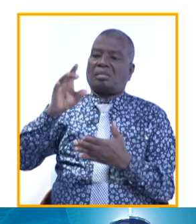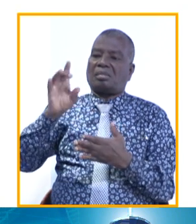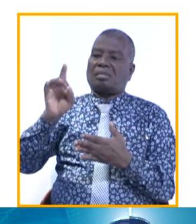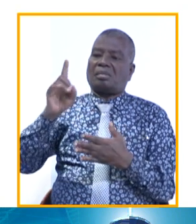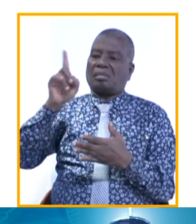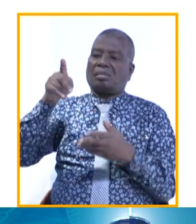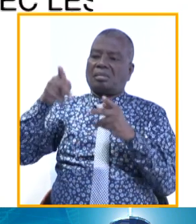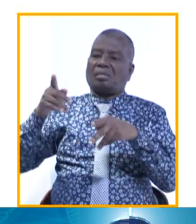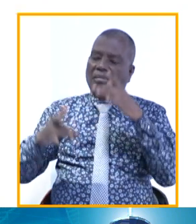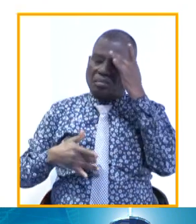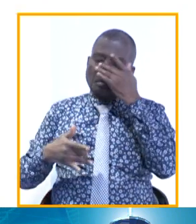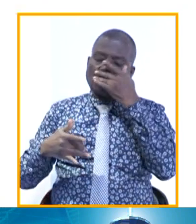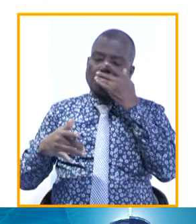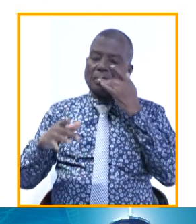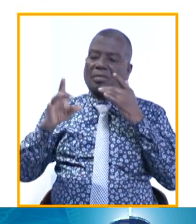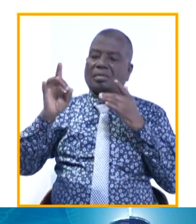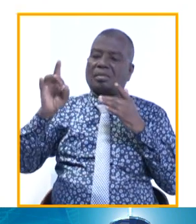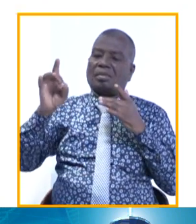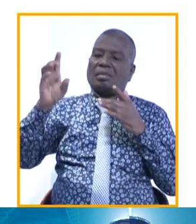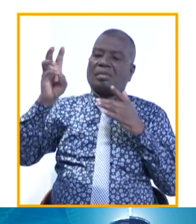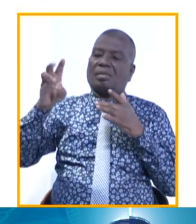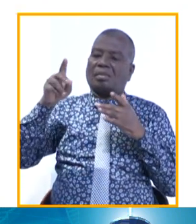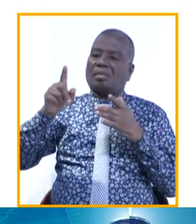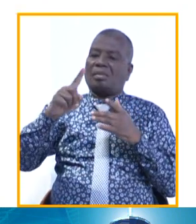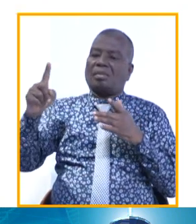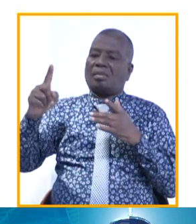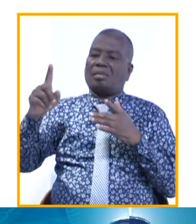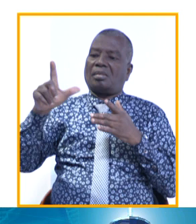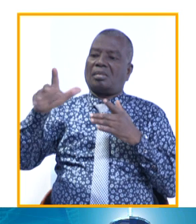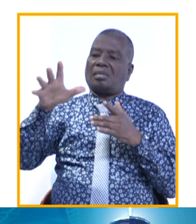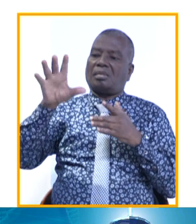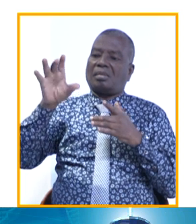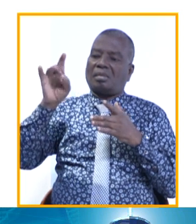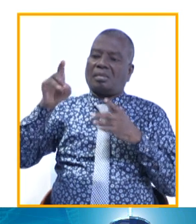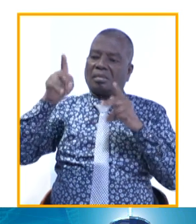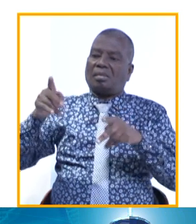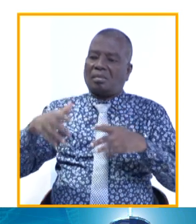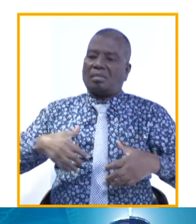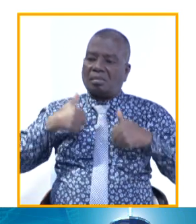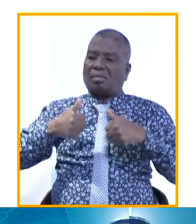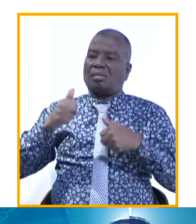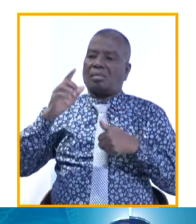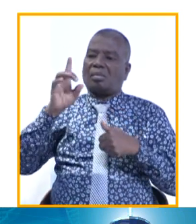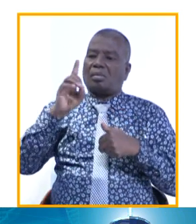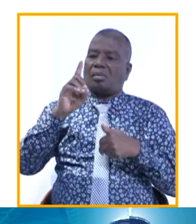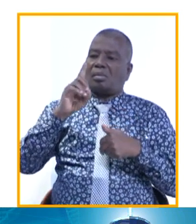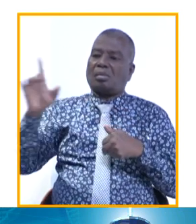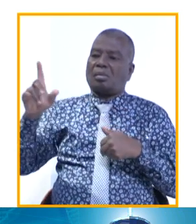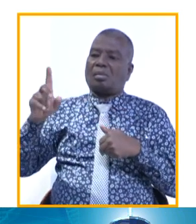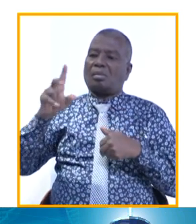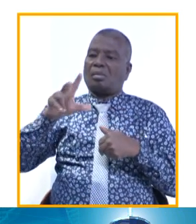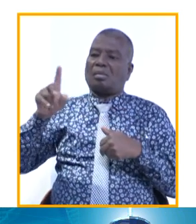confirmés de coronavirus, 86 158 personnes guéries, 822 décès et 36